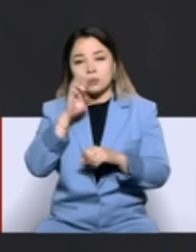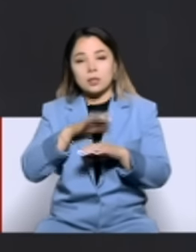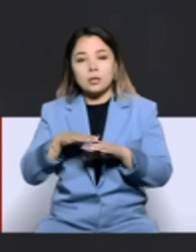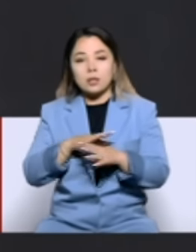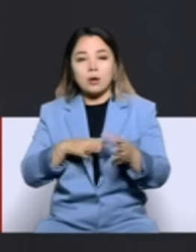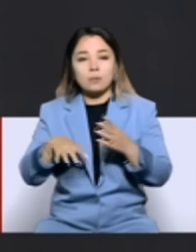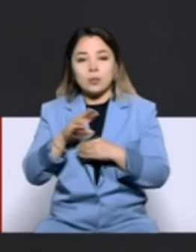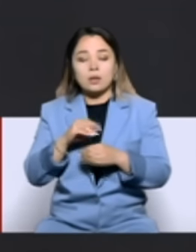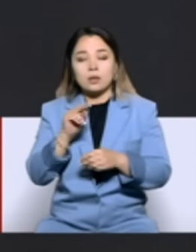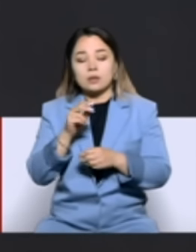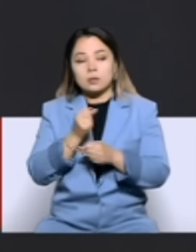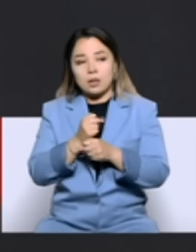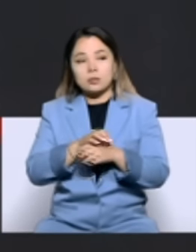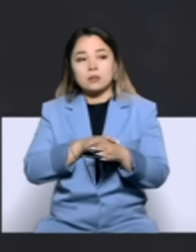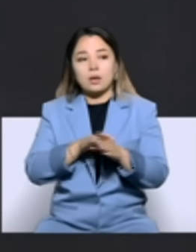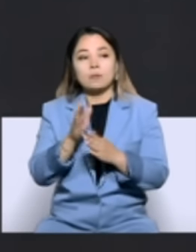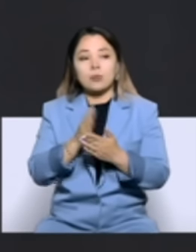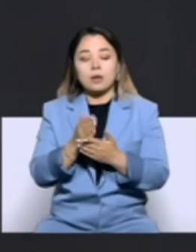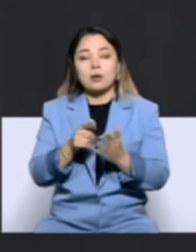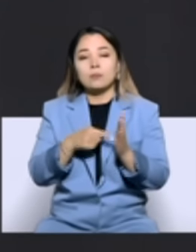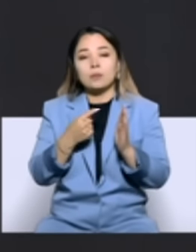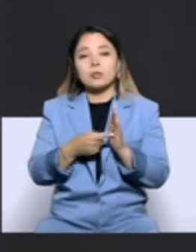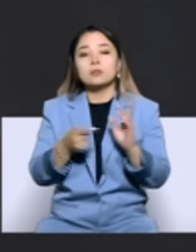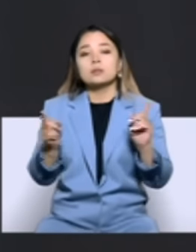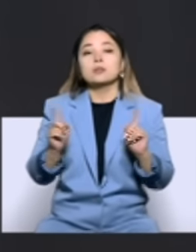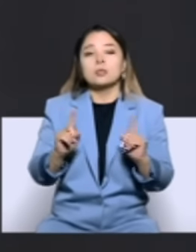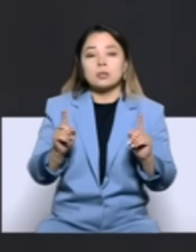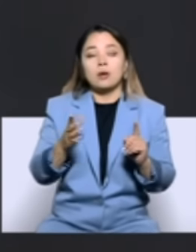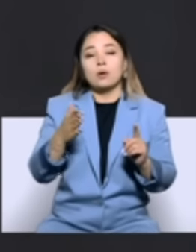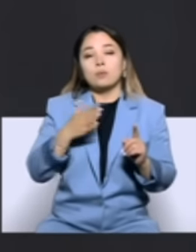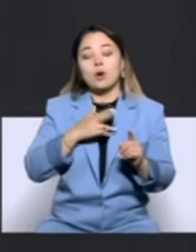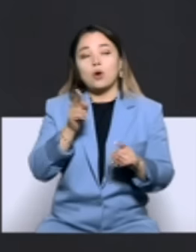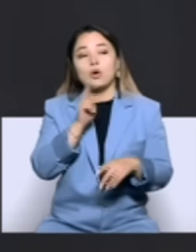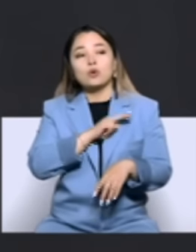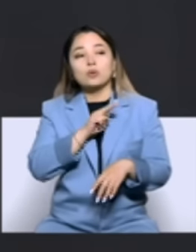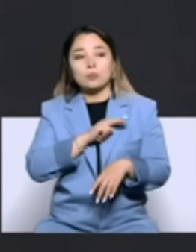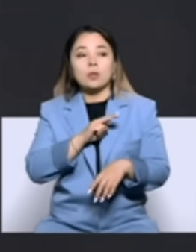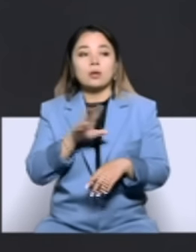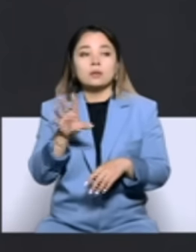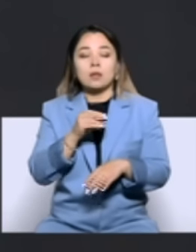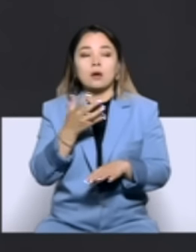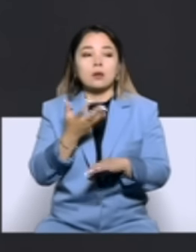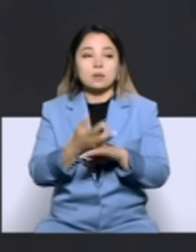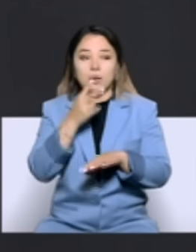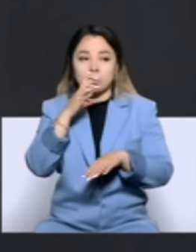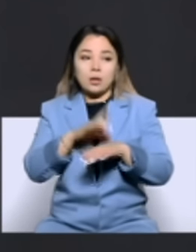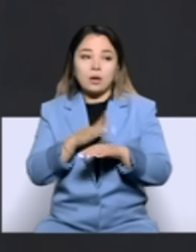бәрі жасалып жатыр ғой. Мәселе неде? Әлде біздің жұмыста шалағайлық бар ма?